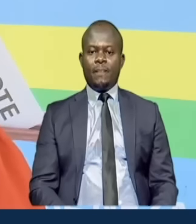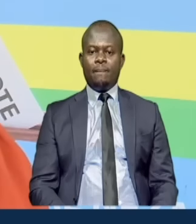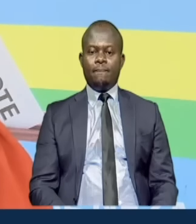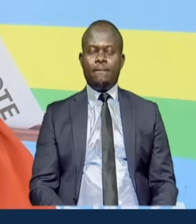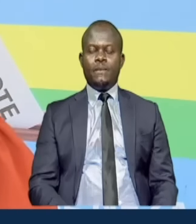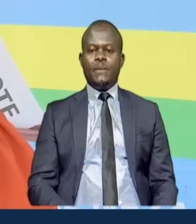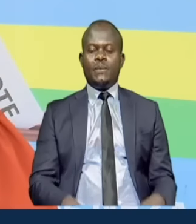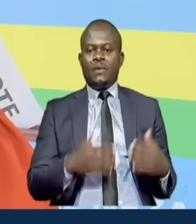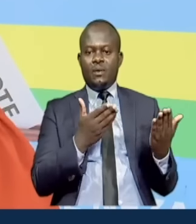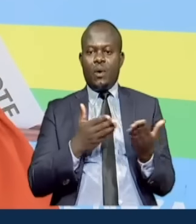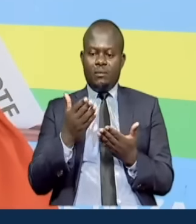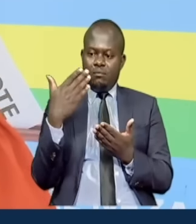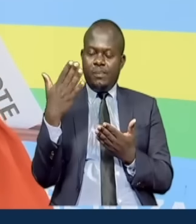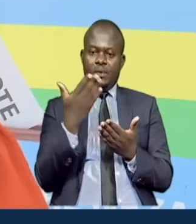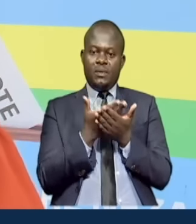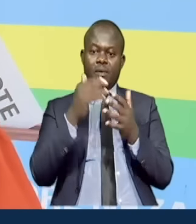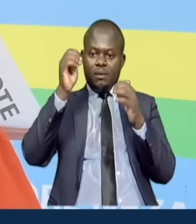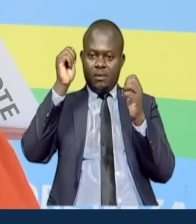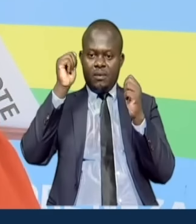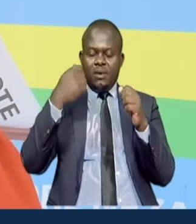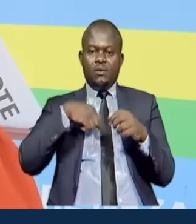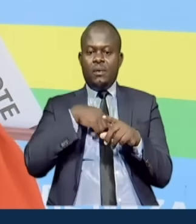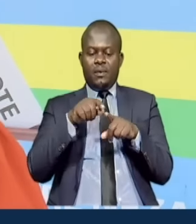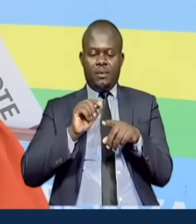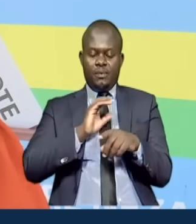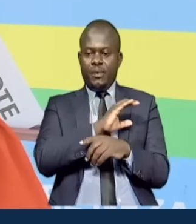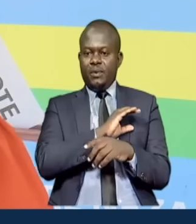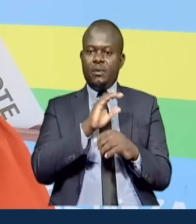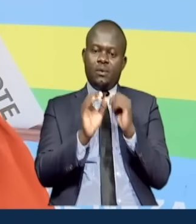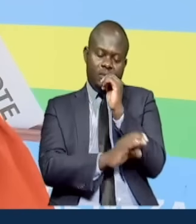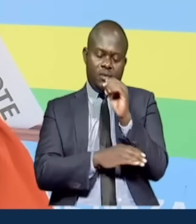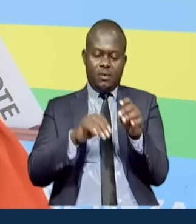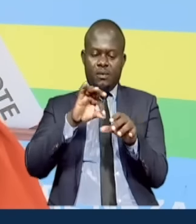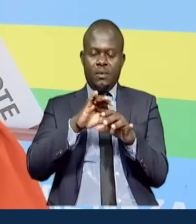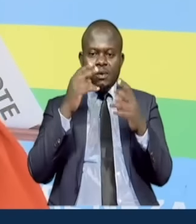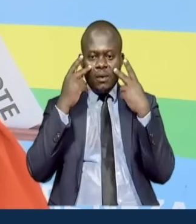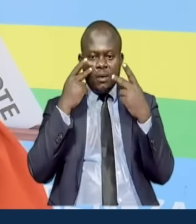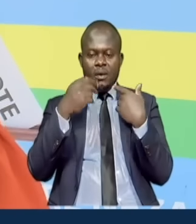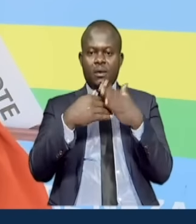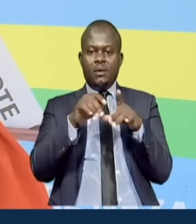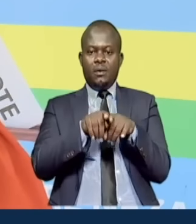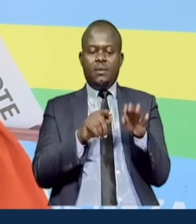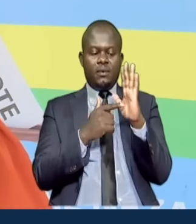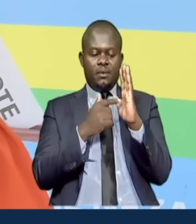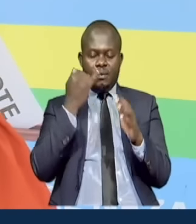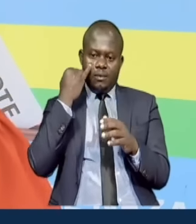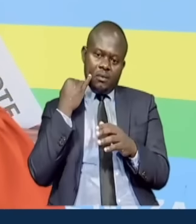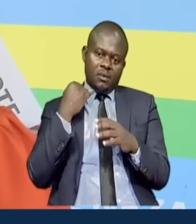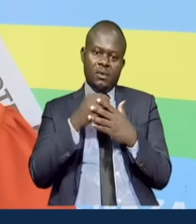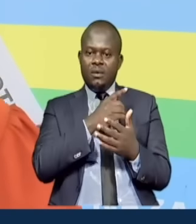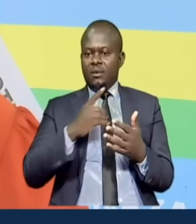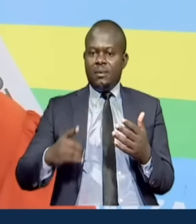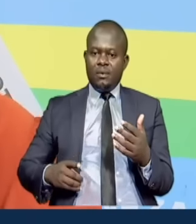Kira kandidatire twebwe nka komisiyo y'igihugu y'amatora tugifata ko ari ikimenyetso gikomeye cya